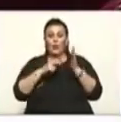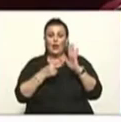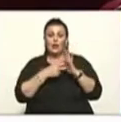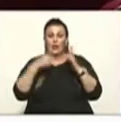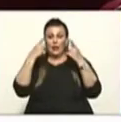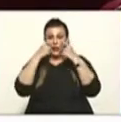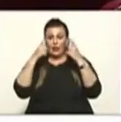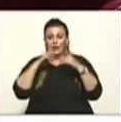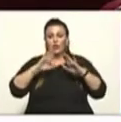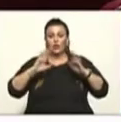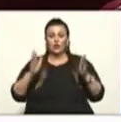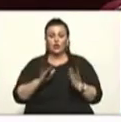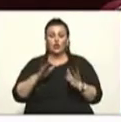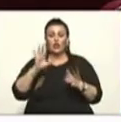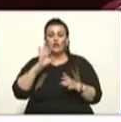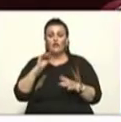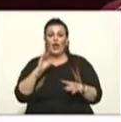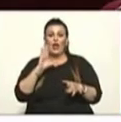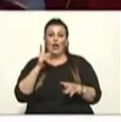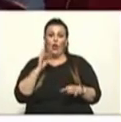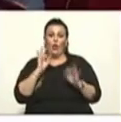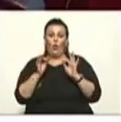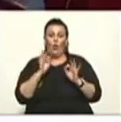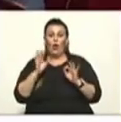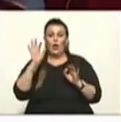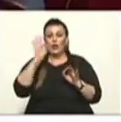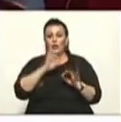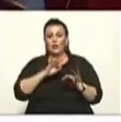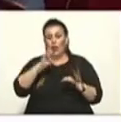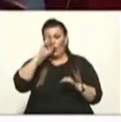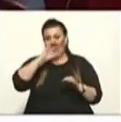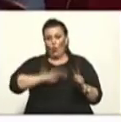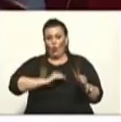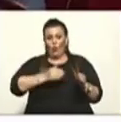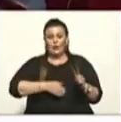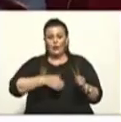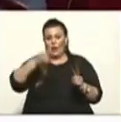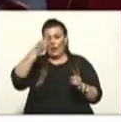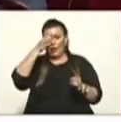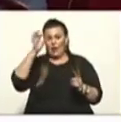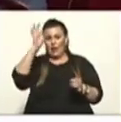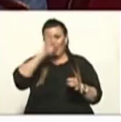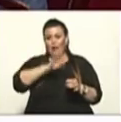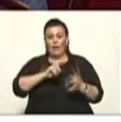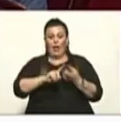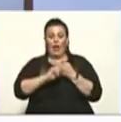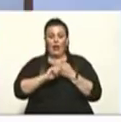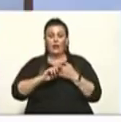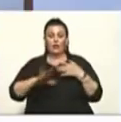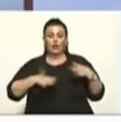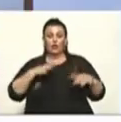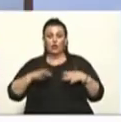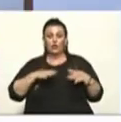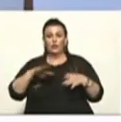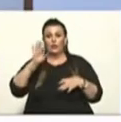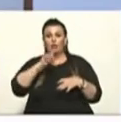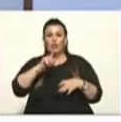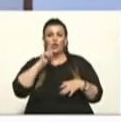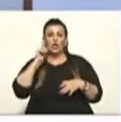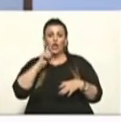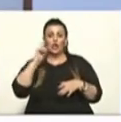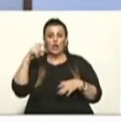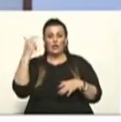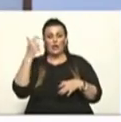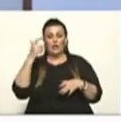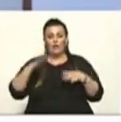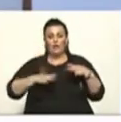Qeyd edək ki, Kiçik və Orta Biznes İnkişafı Agentliyi özəl sektor və elmi dairələr arasında əlaqələrin inkişafı, habelə gənclərin